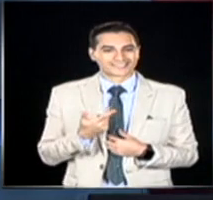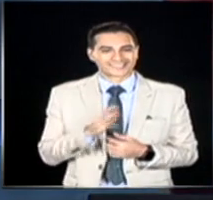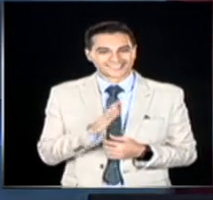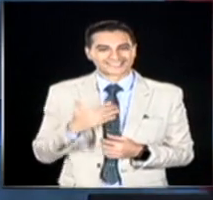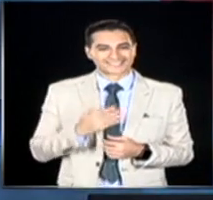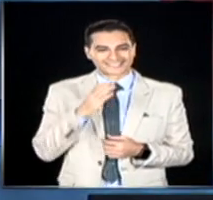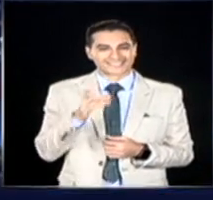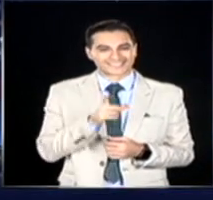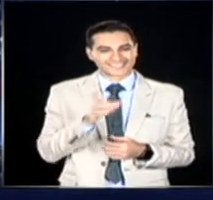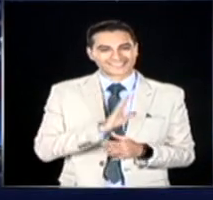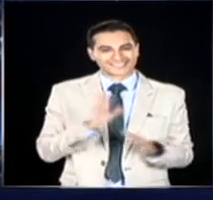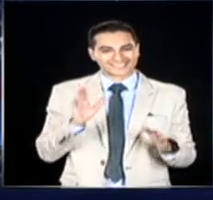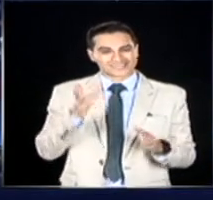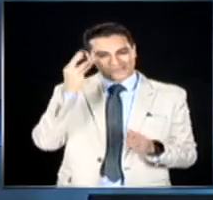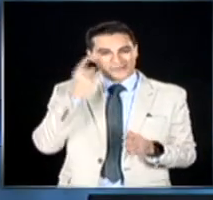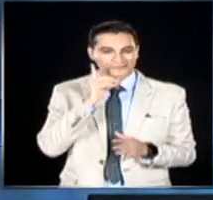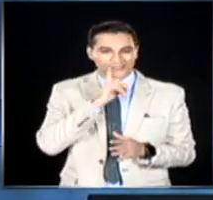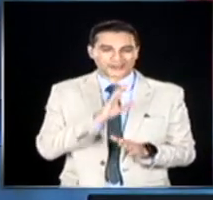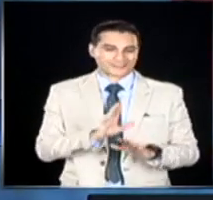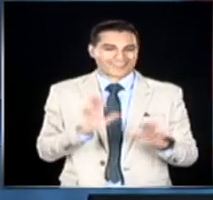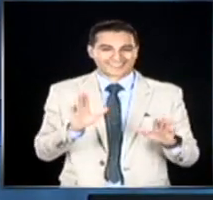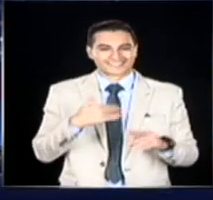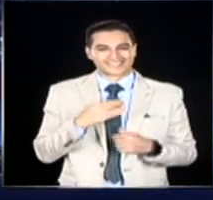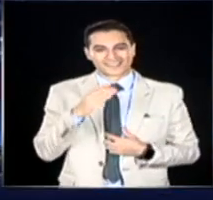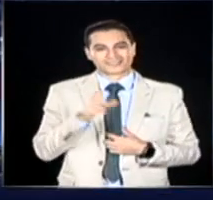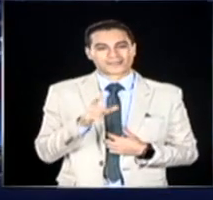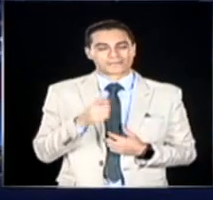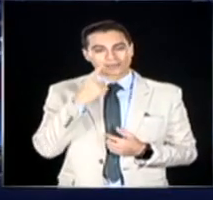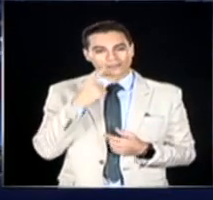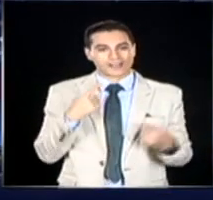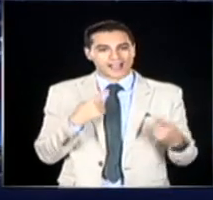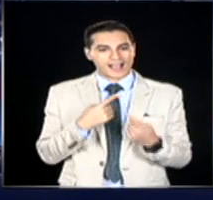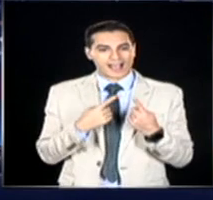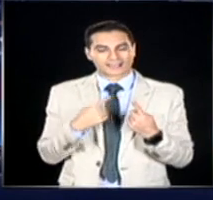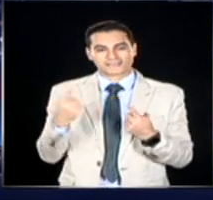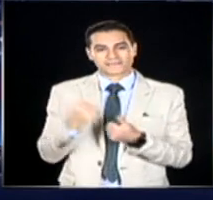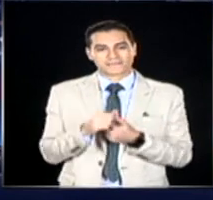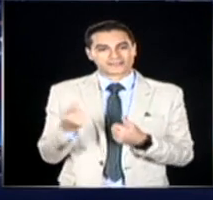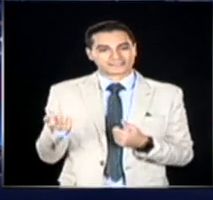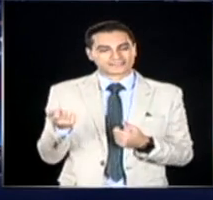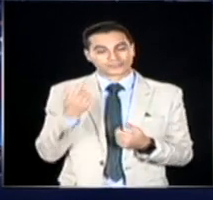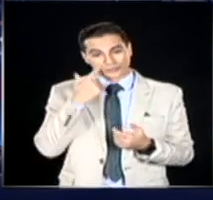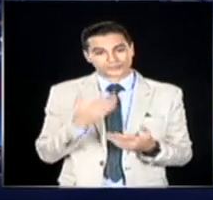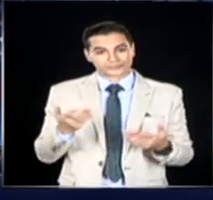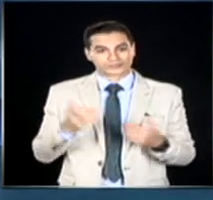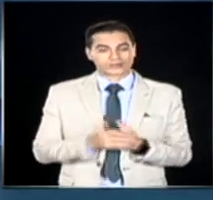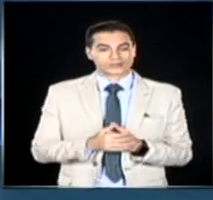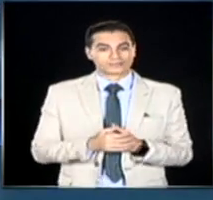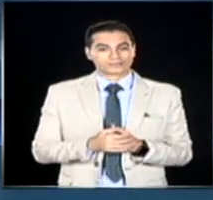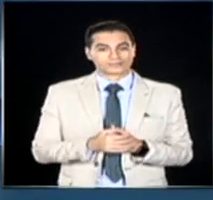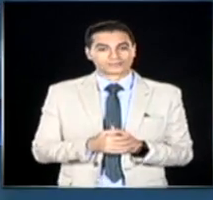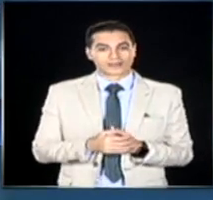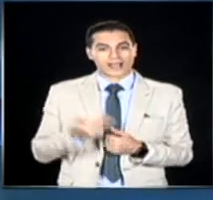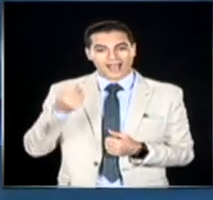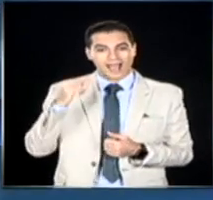جاوبت الحمد لله. مش عايز معلومة دلوقتي؟ الحمد لله. طيب، هدف بلا مقابل. طبعا